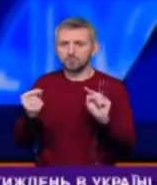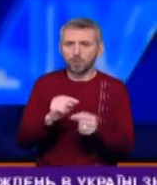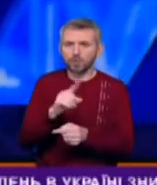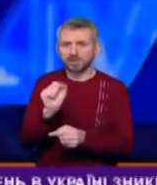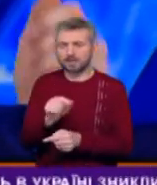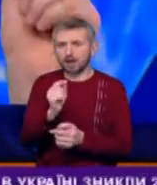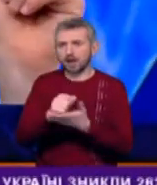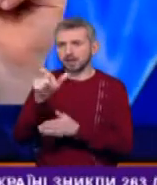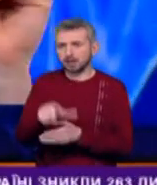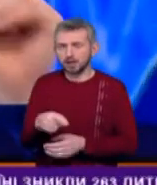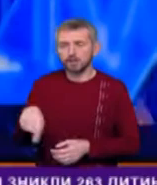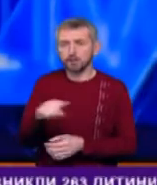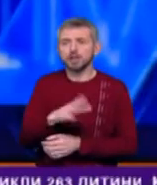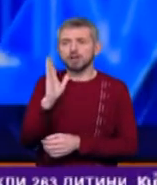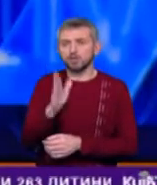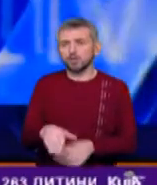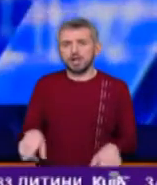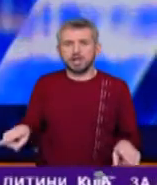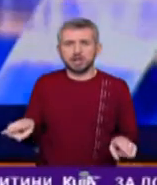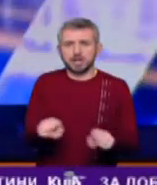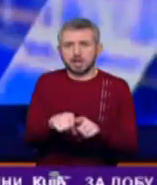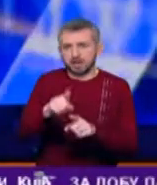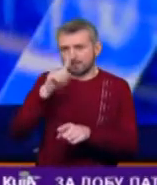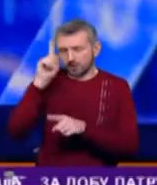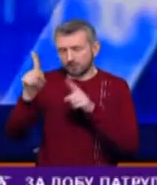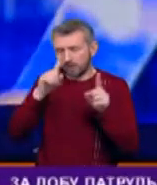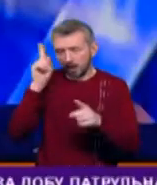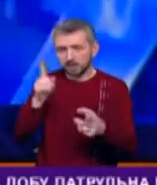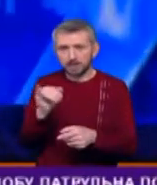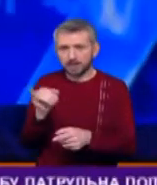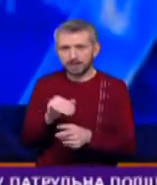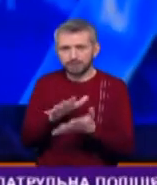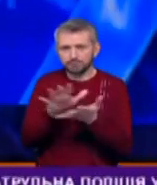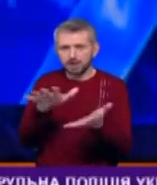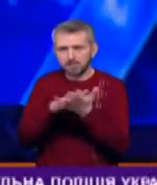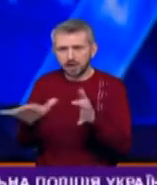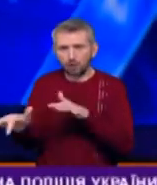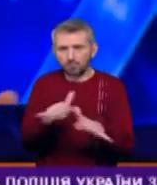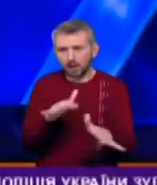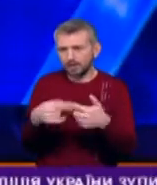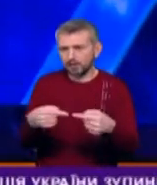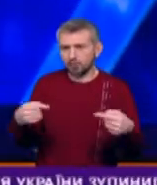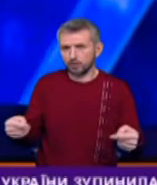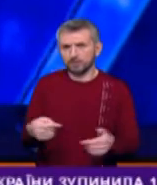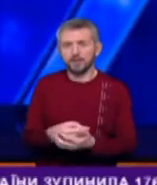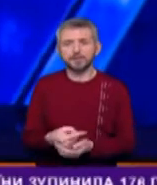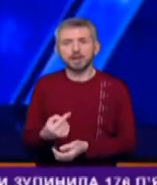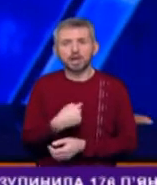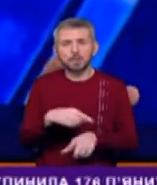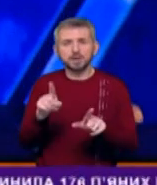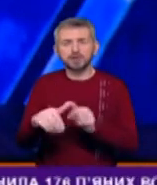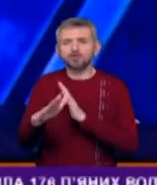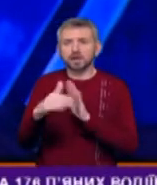іншого кандидата. І вони будуть таке вже витворяти, пхати. І дискредитаційні кампанії, і тому подібне. Тому я би теж